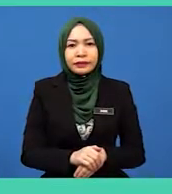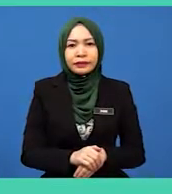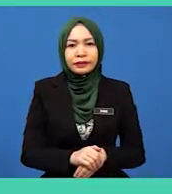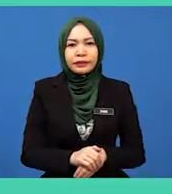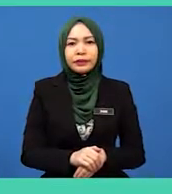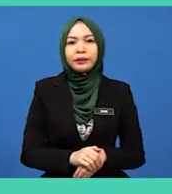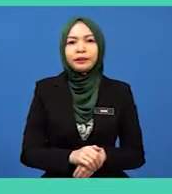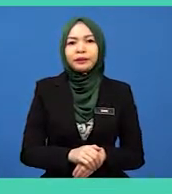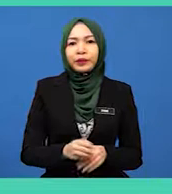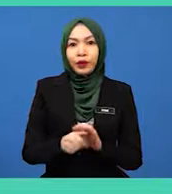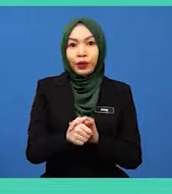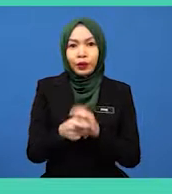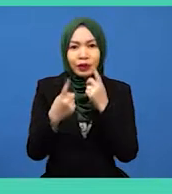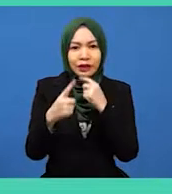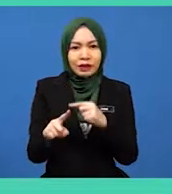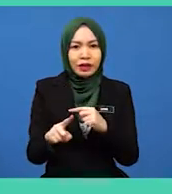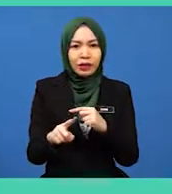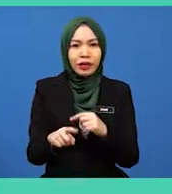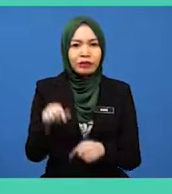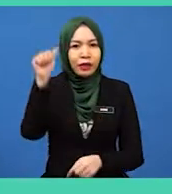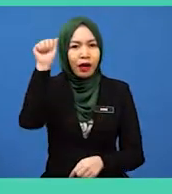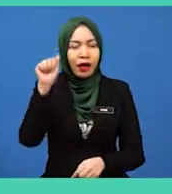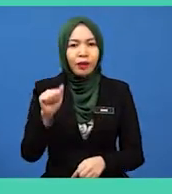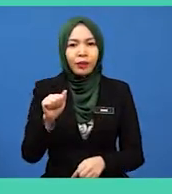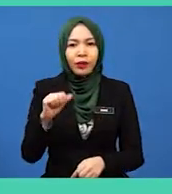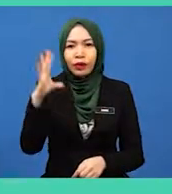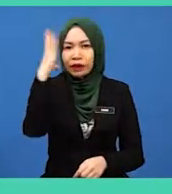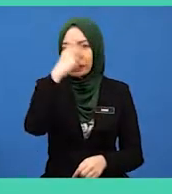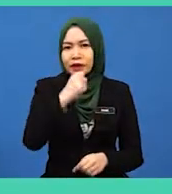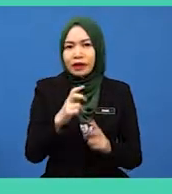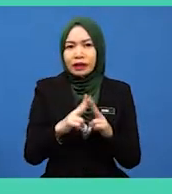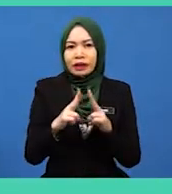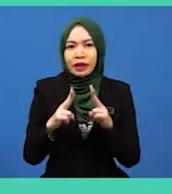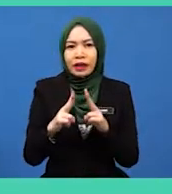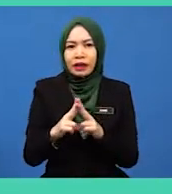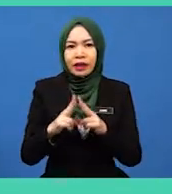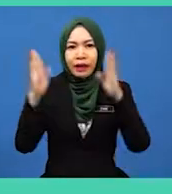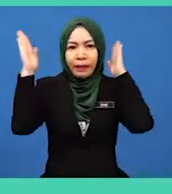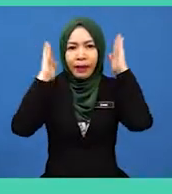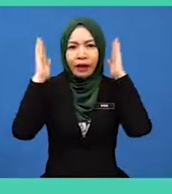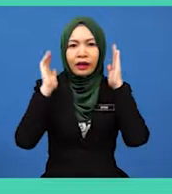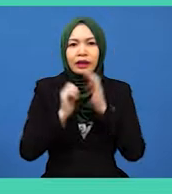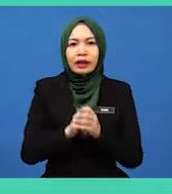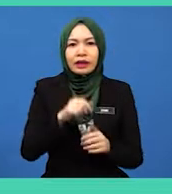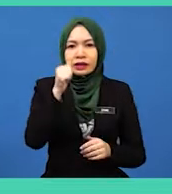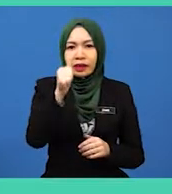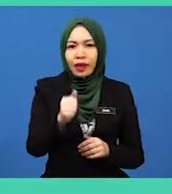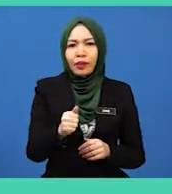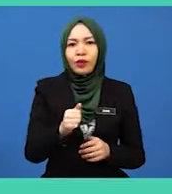Kura-kura menjawab, amboi, cantik sungguh bahasa kamu, wahai Sang